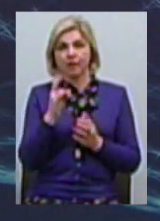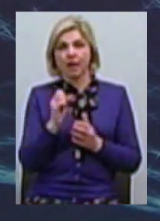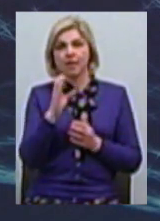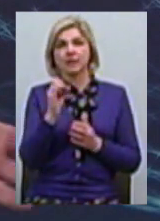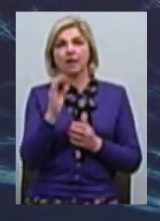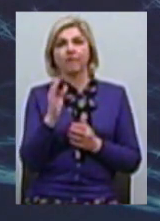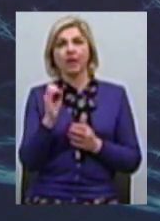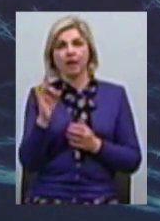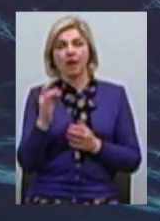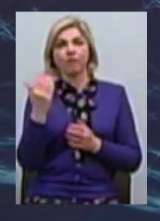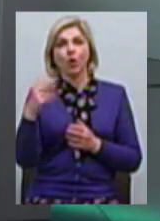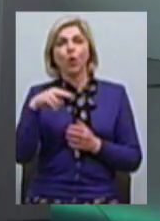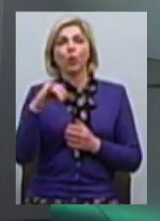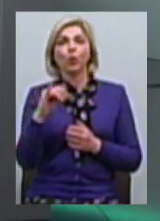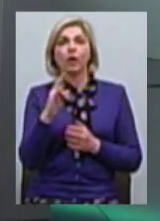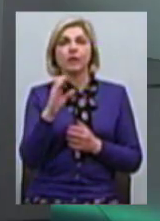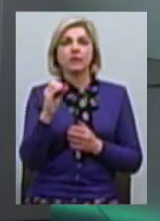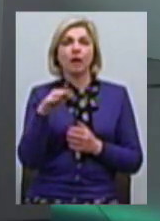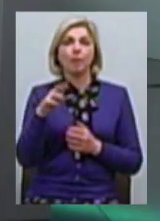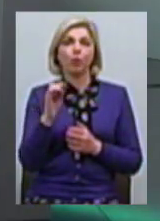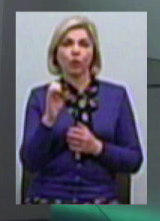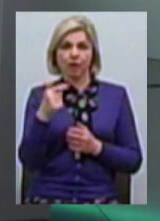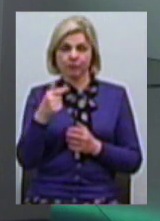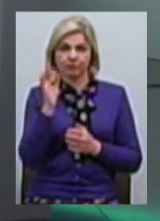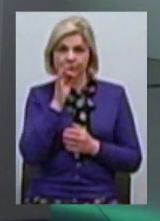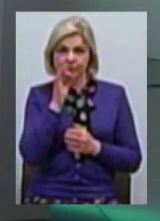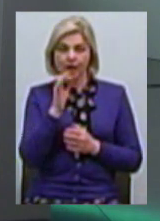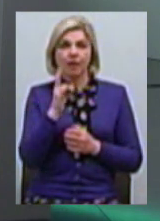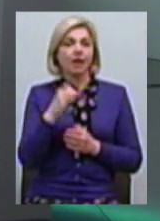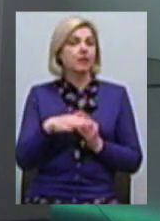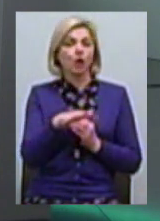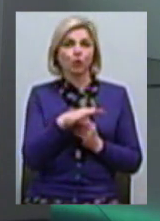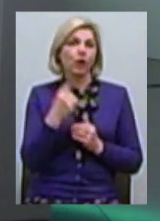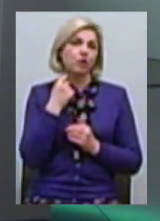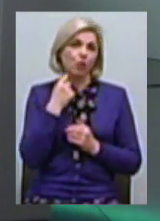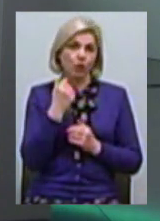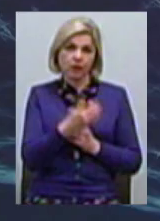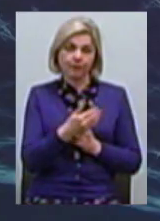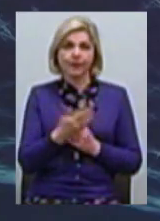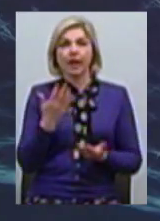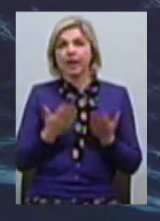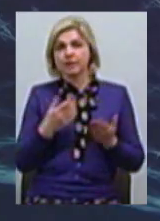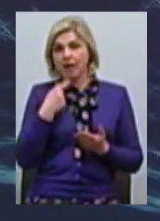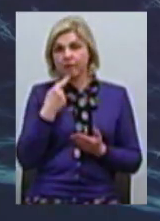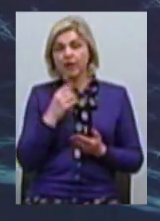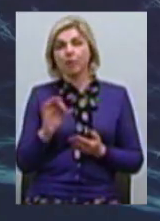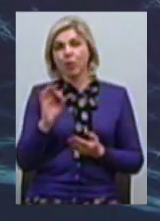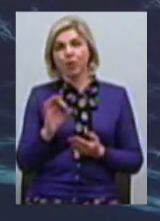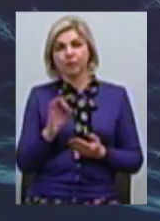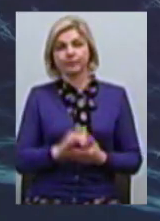именно в Люксембурге, то есть уже даже не на территории, как говорится, Эстонии. Если мы говорим про